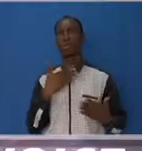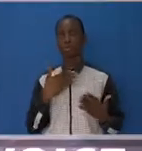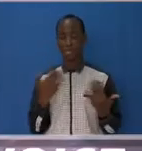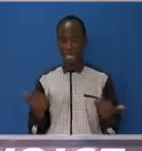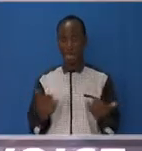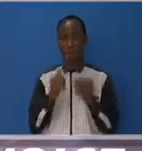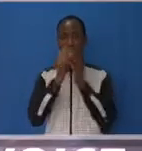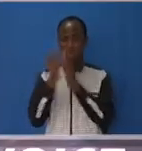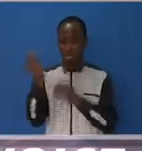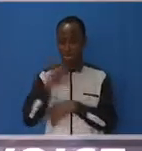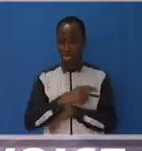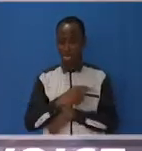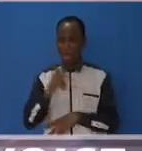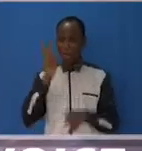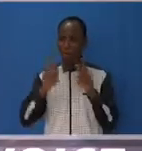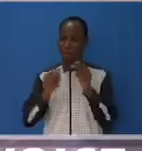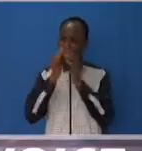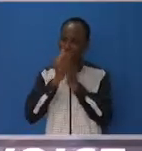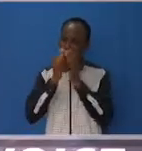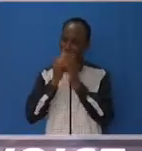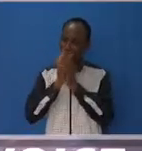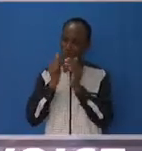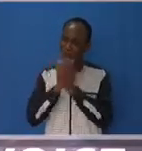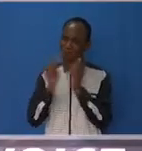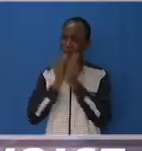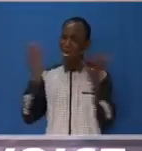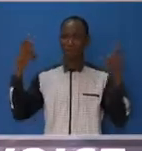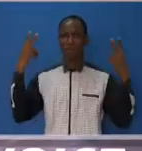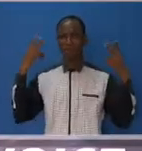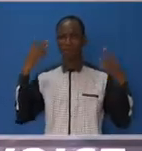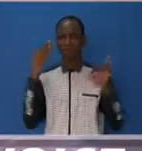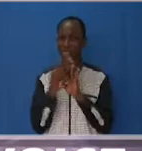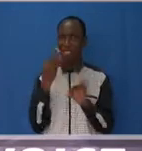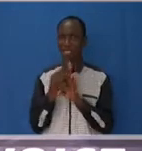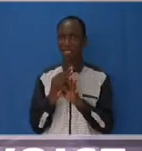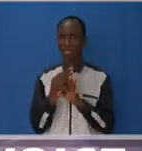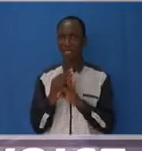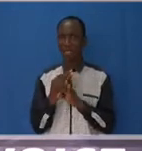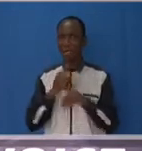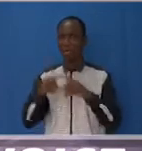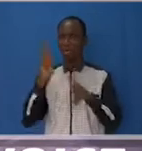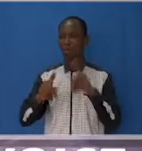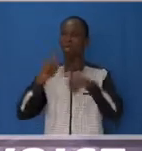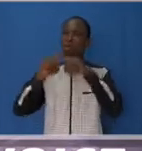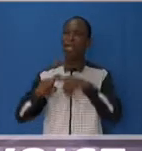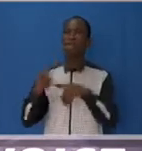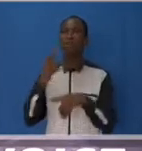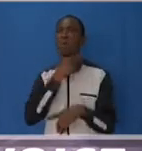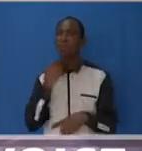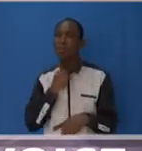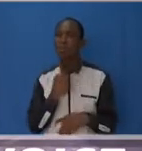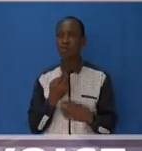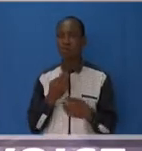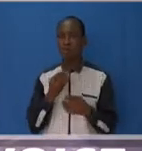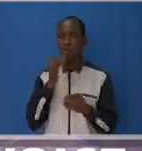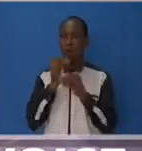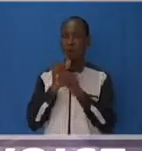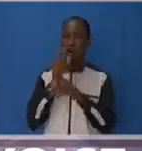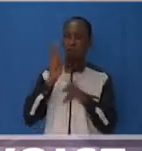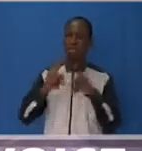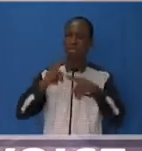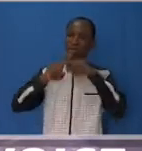a eye Yankopon asem so. Na ekwa ye nia asofo no ankasa ana enipa waso no mu fi se ye de kan ho ebema